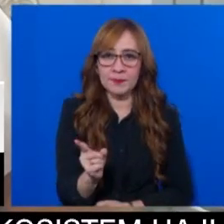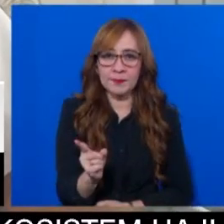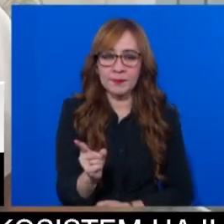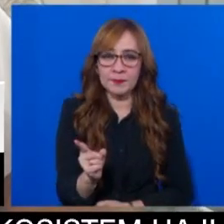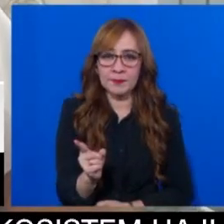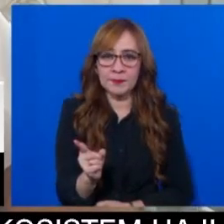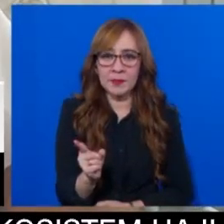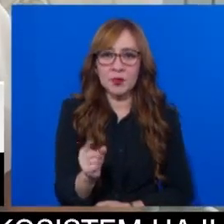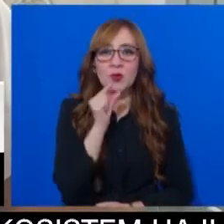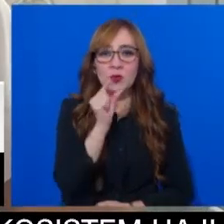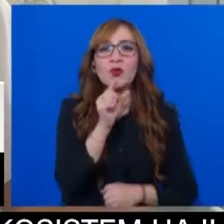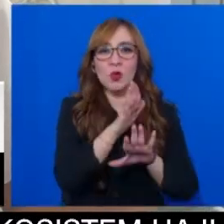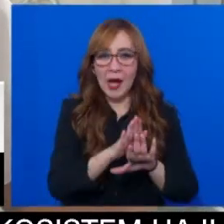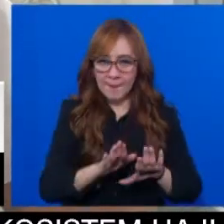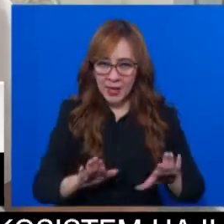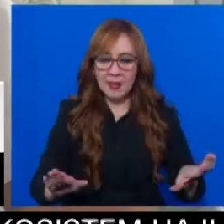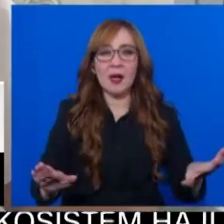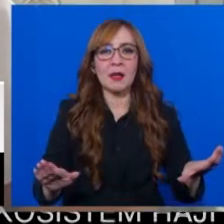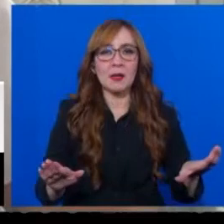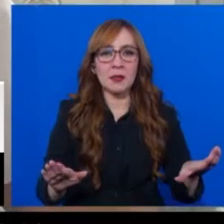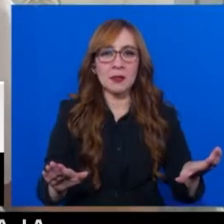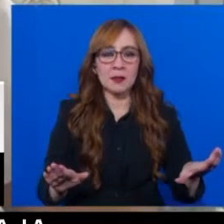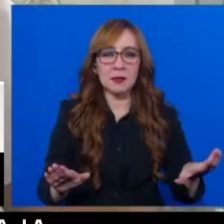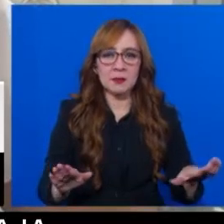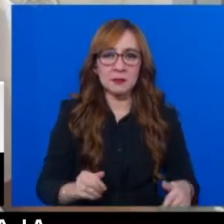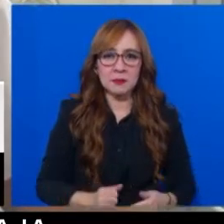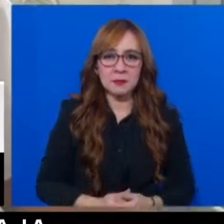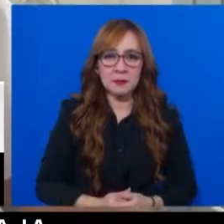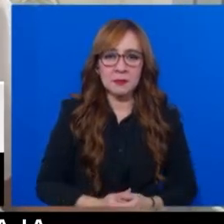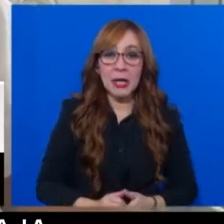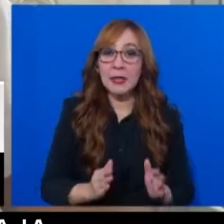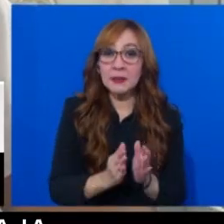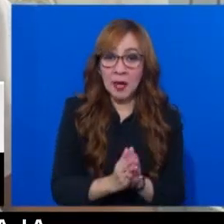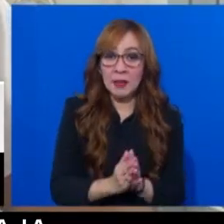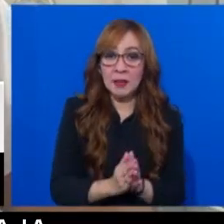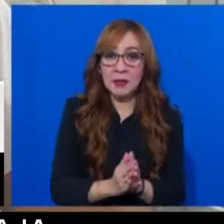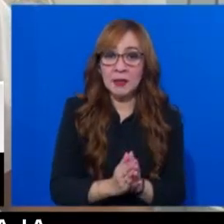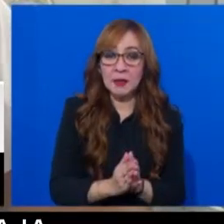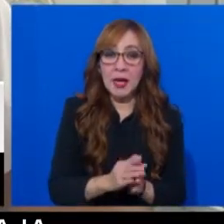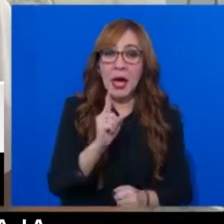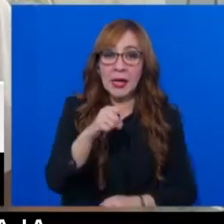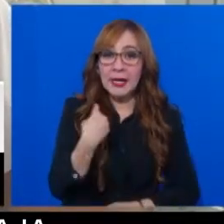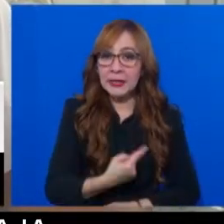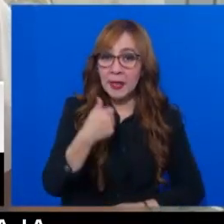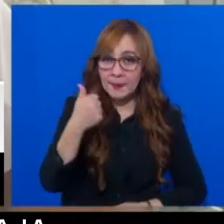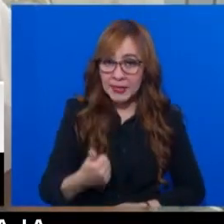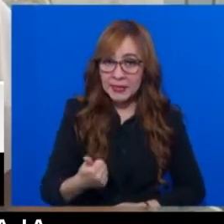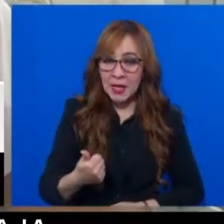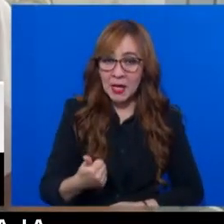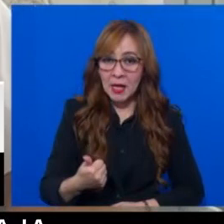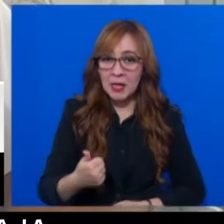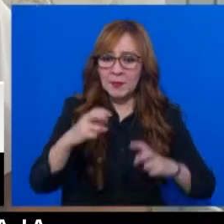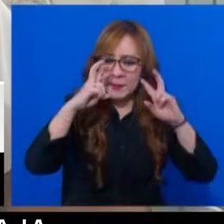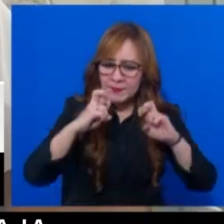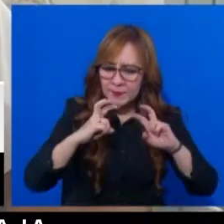aspek keamanan yang pertama, kemudian juga ya kita lebih menggali, mengasesmen juga aspek psikologis